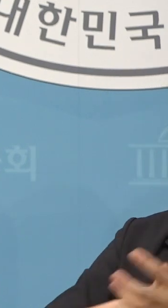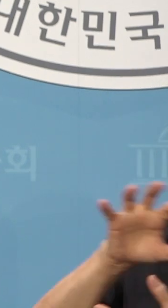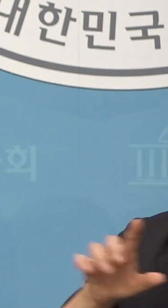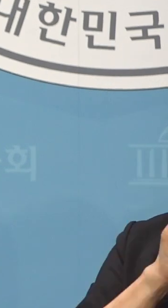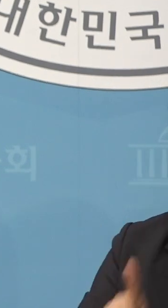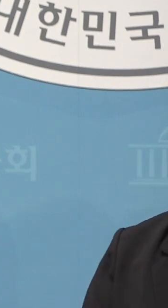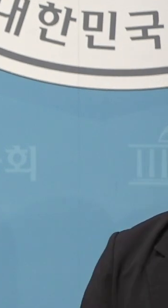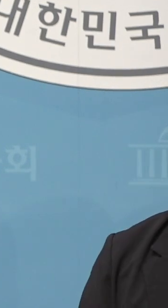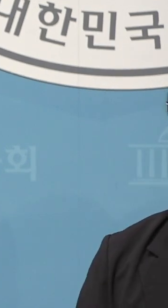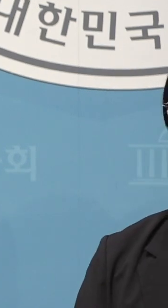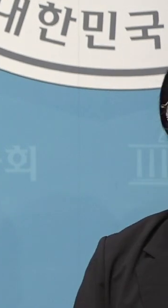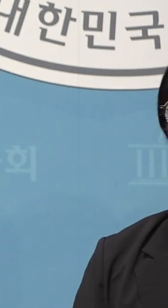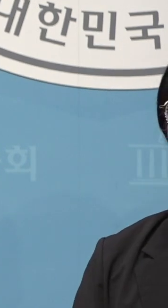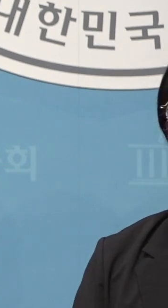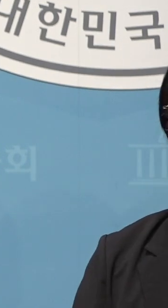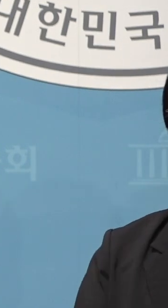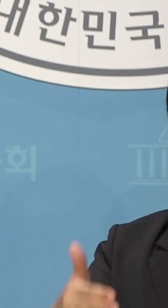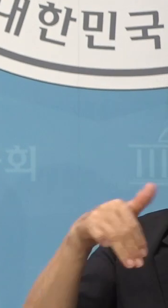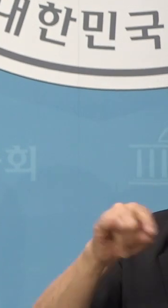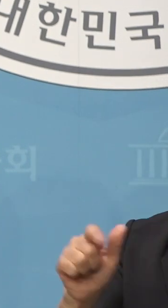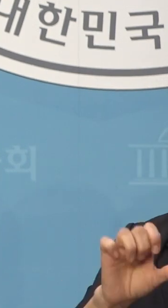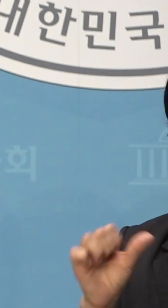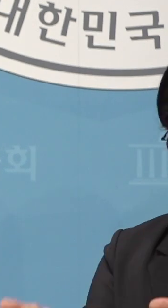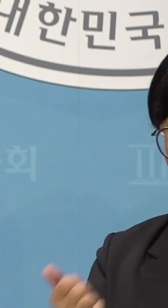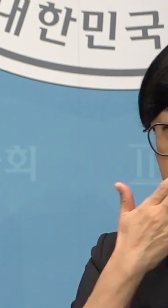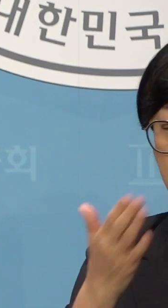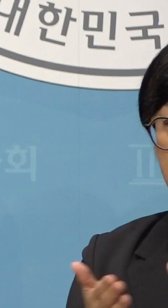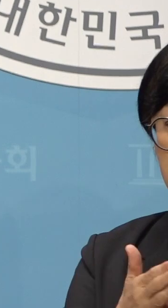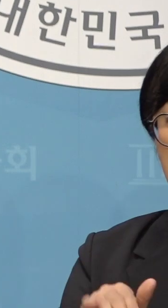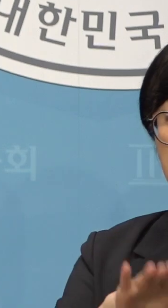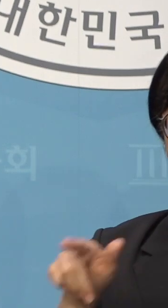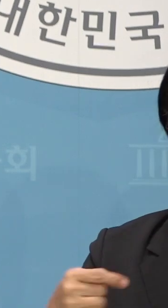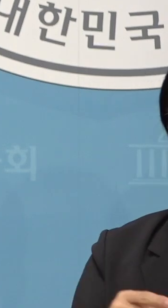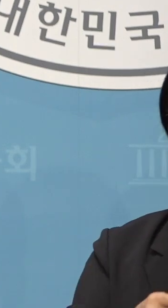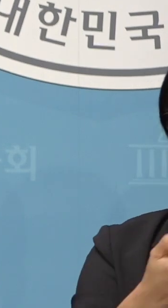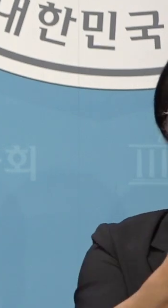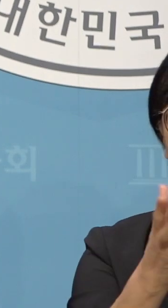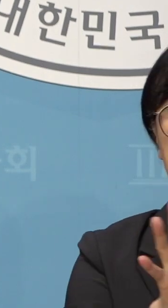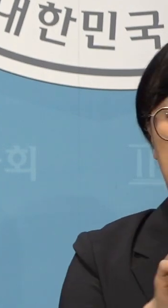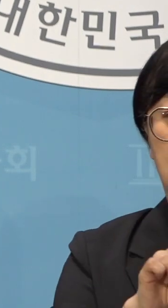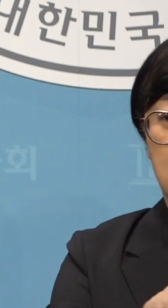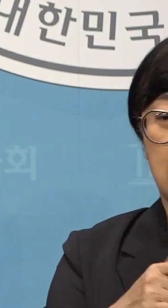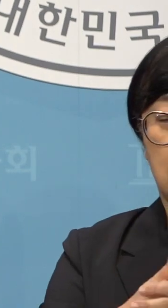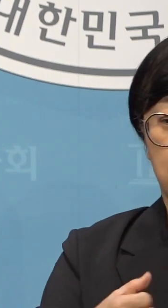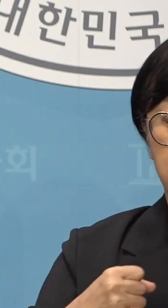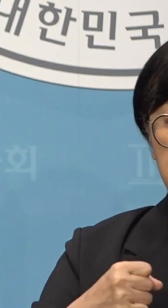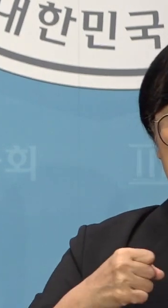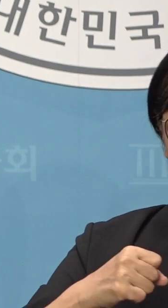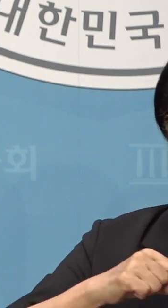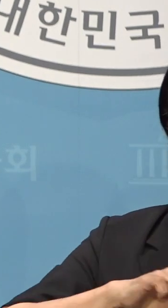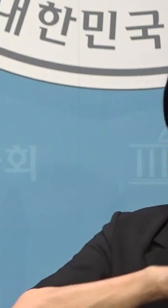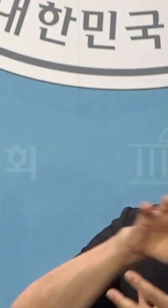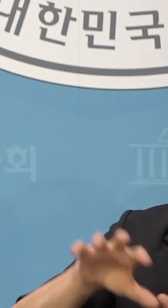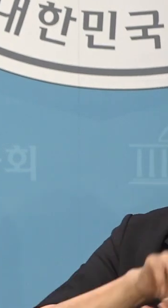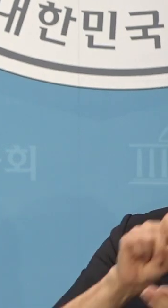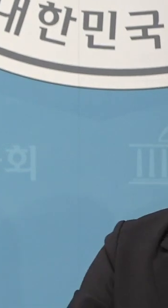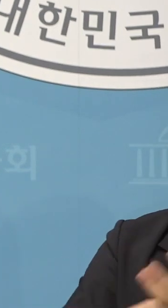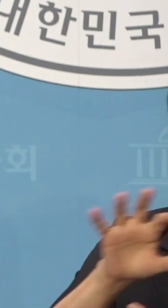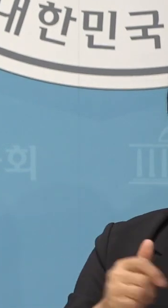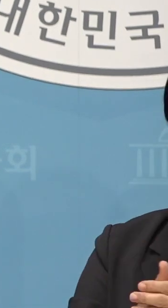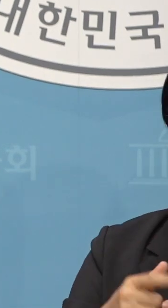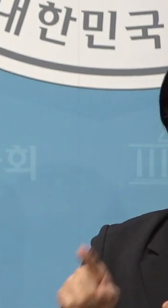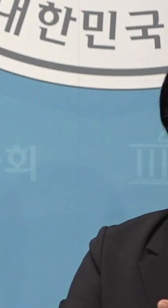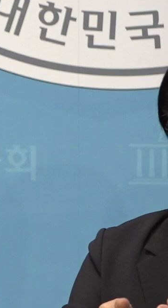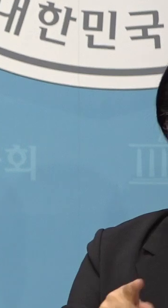문란입니까? 최수근 상병을 죽음으로 내몬 해병대 1사단장을 항명, 군기 문란이라는 억지와